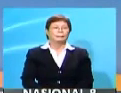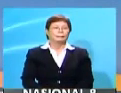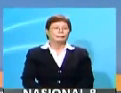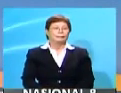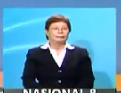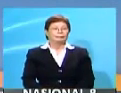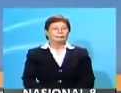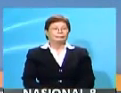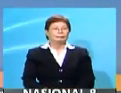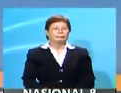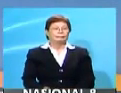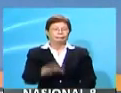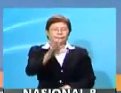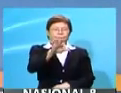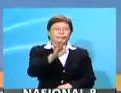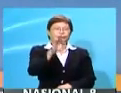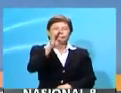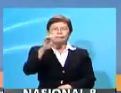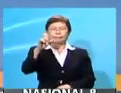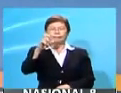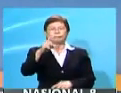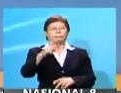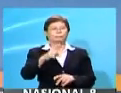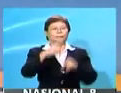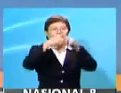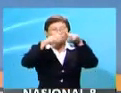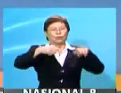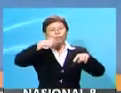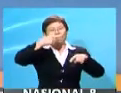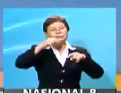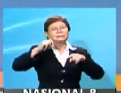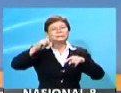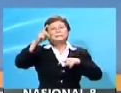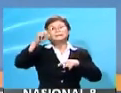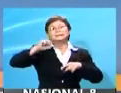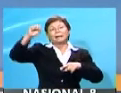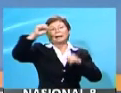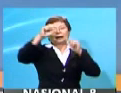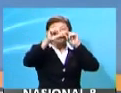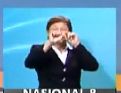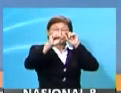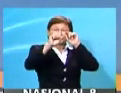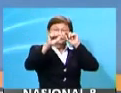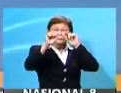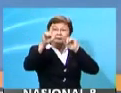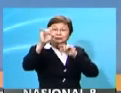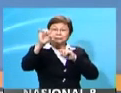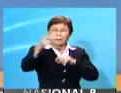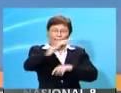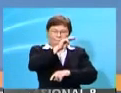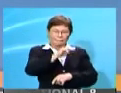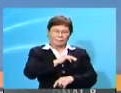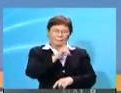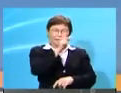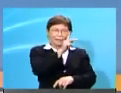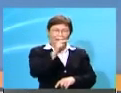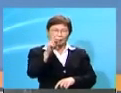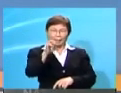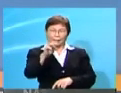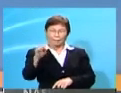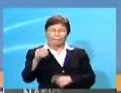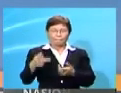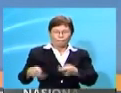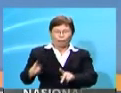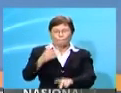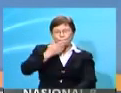depan pelatikan bekas speaker dewan undangan Negeri Dun Sabah Datuk Seri Salleh Tun Said sebagai Menteri komunikasi dan media merupakan